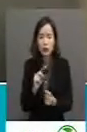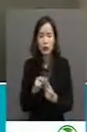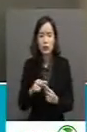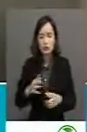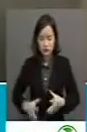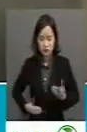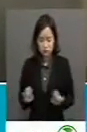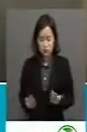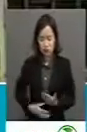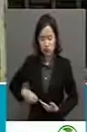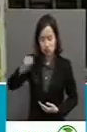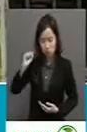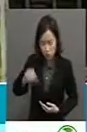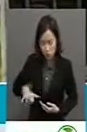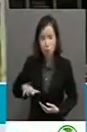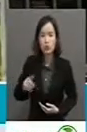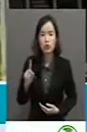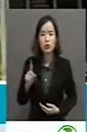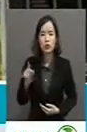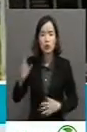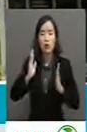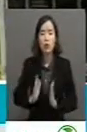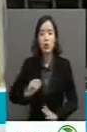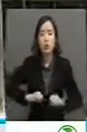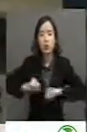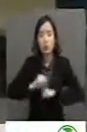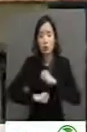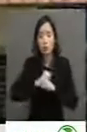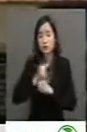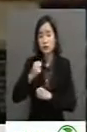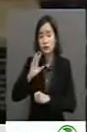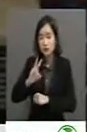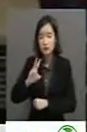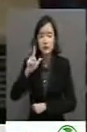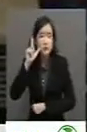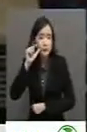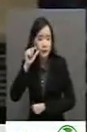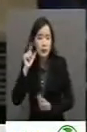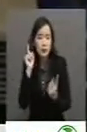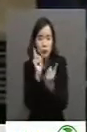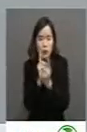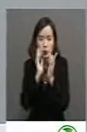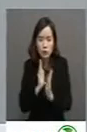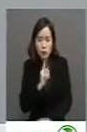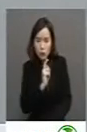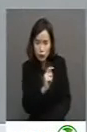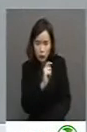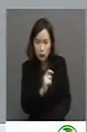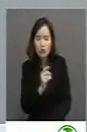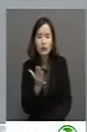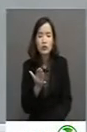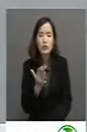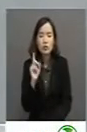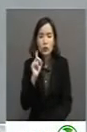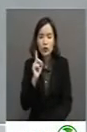ทำแท้งลูกกลายเป็นว่าเยาวชนอายุ17ปีคนนี้กับแม่ไปพบกับพนักงานสอบสวนที่สน.คันนายาว